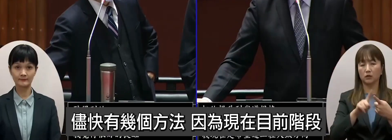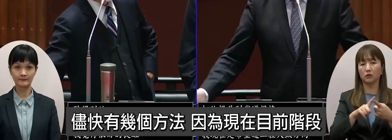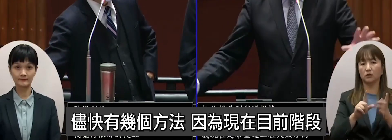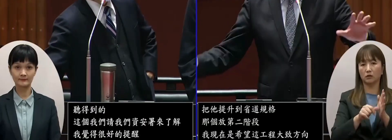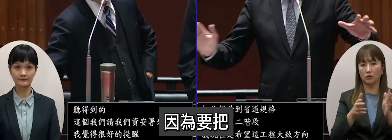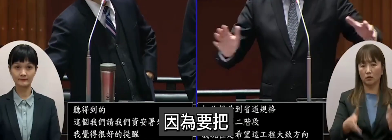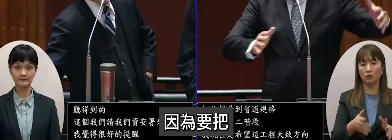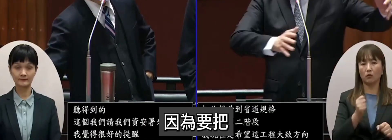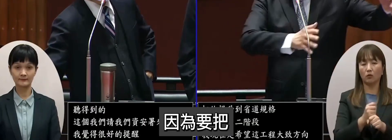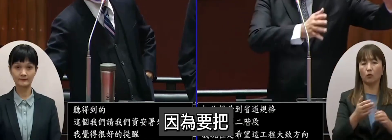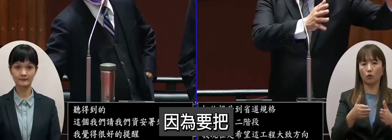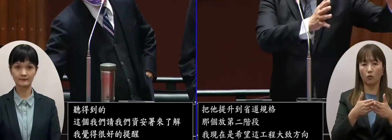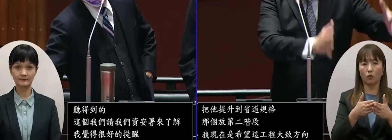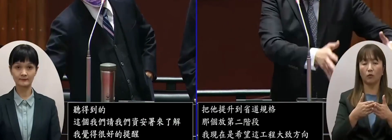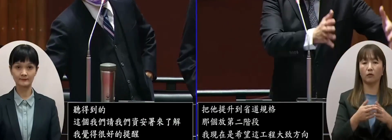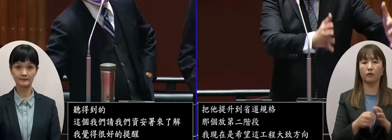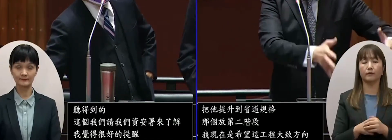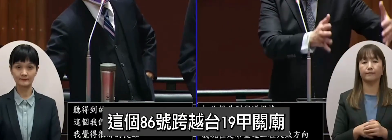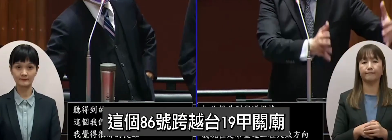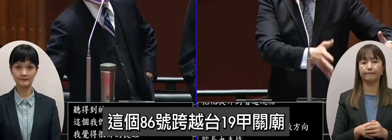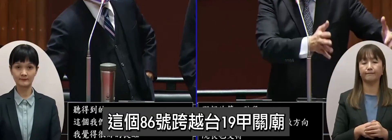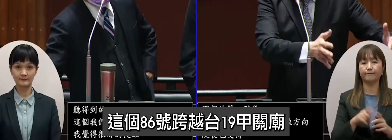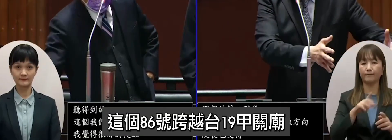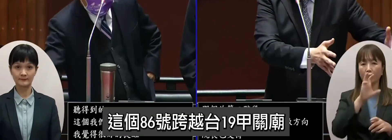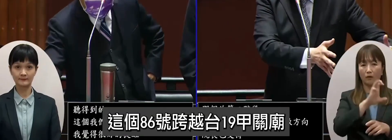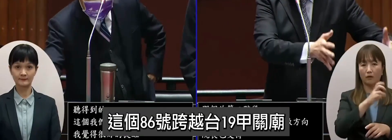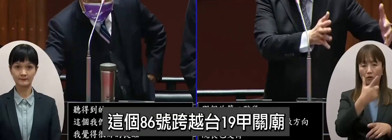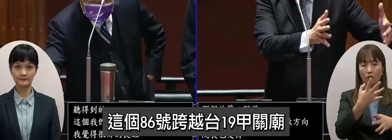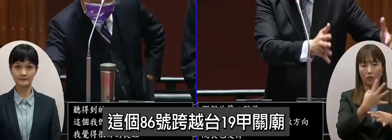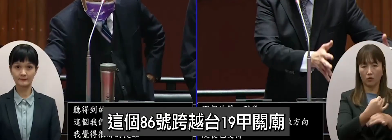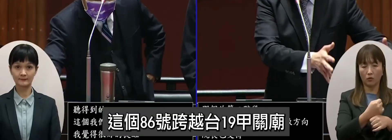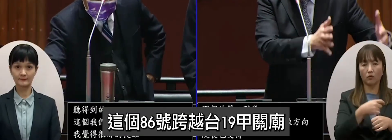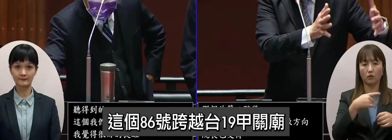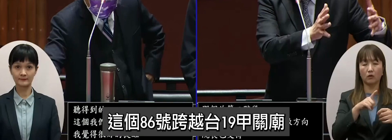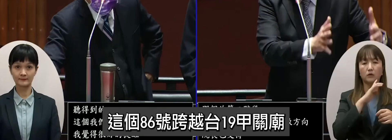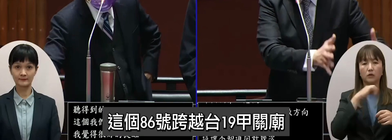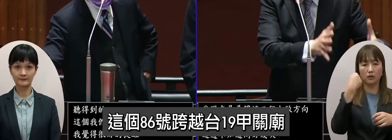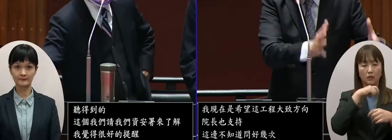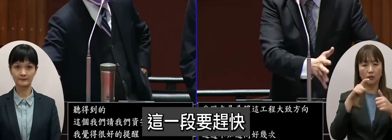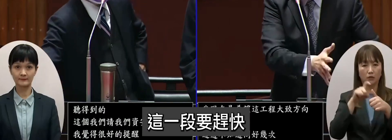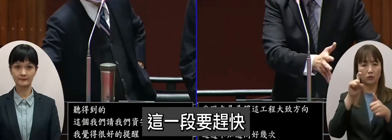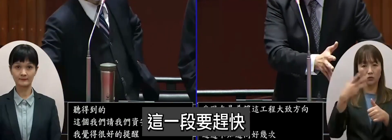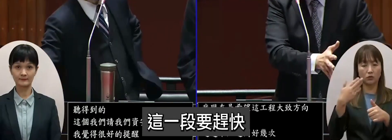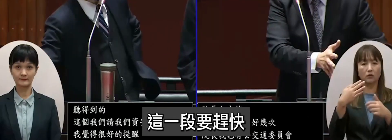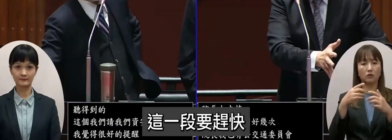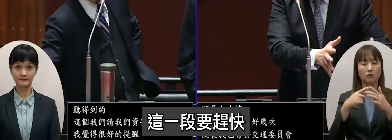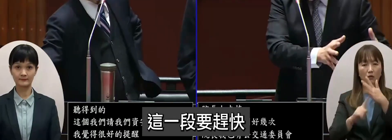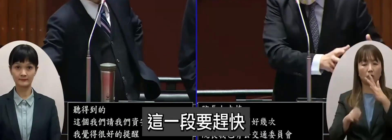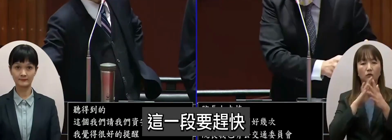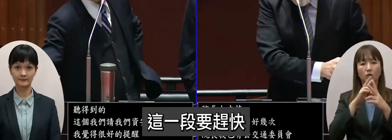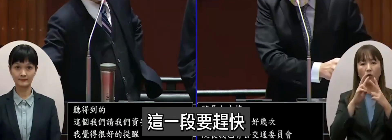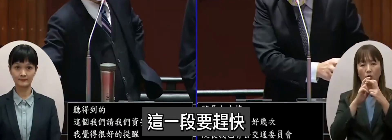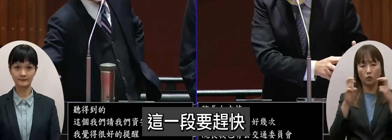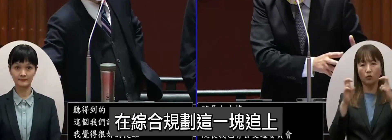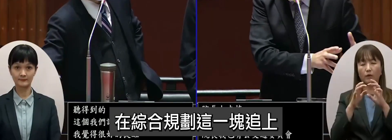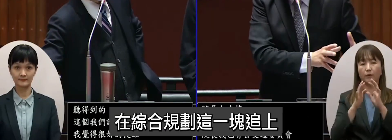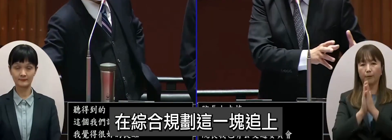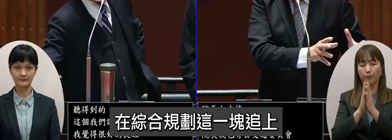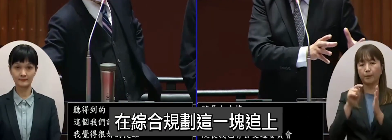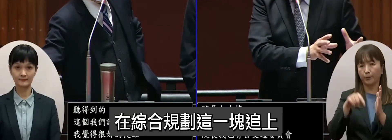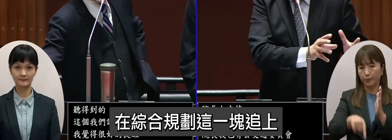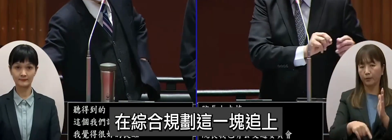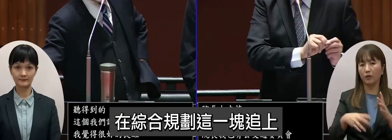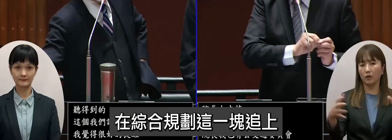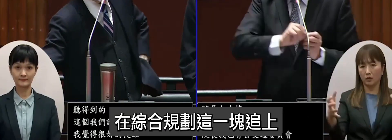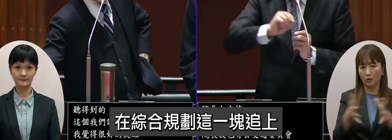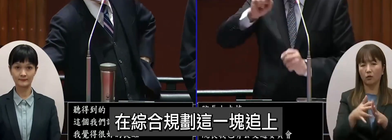段哈，因为要把这个86号跨越台19甲关庙这一段，要赶快在综合